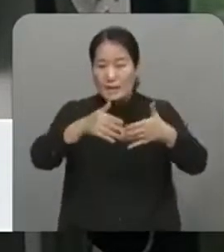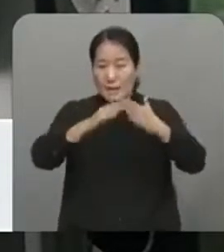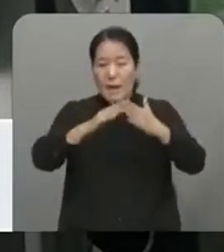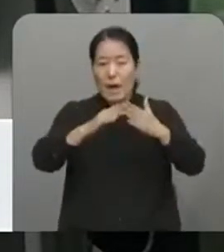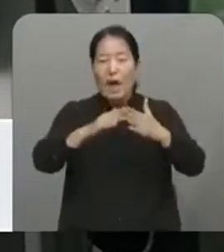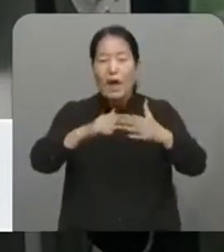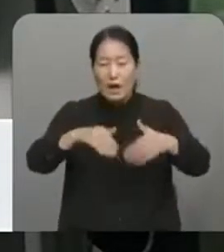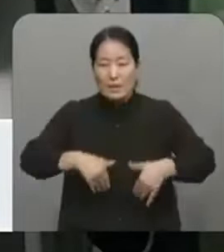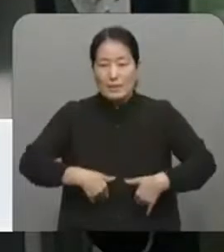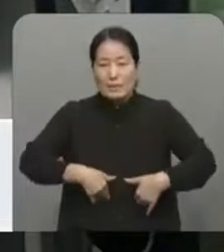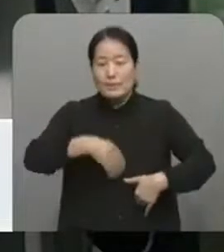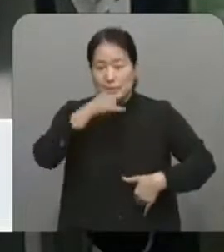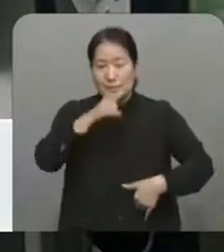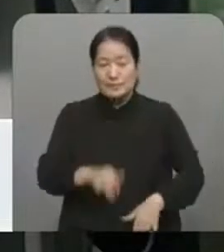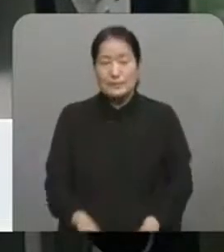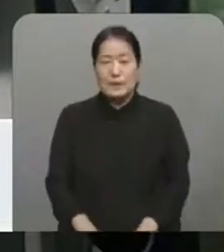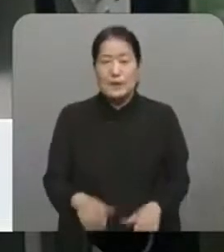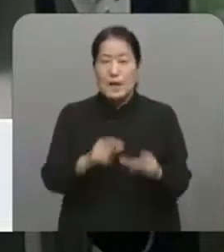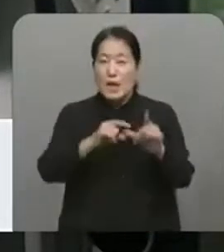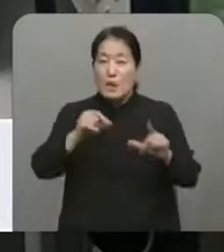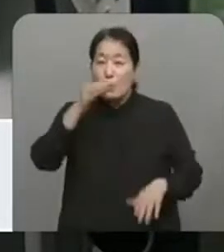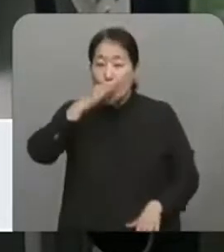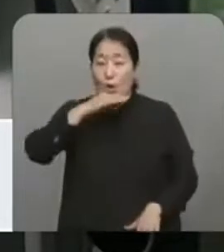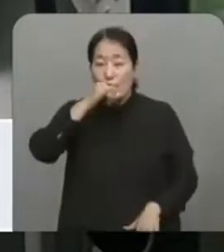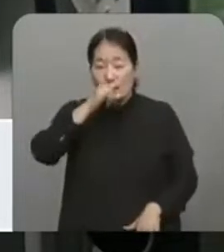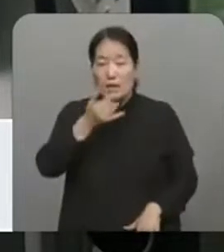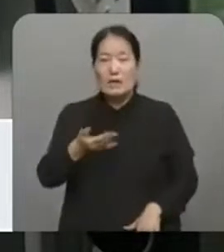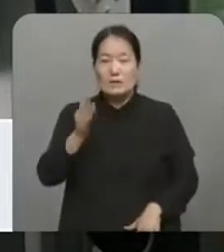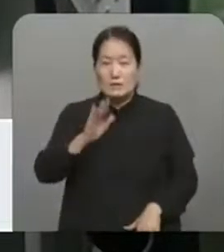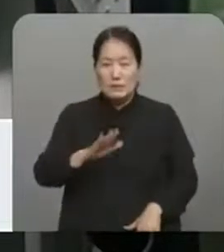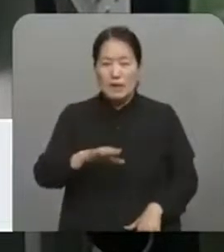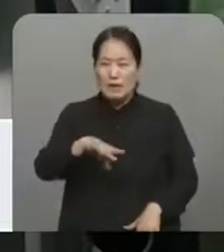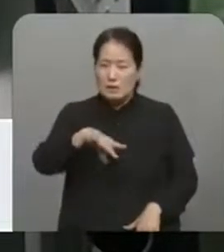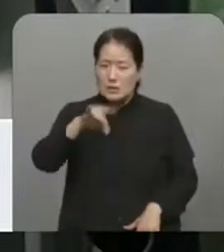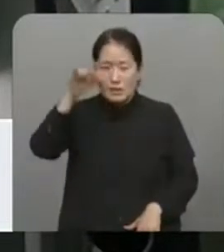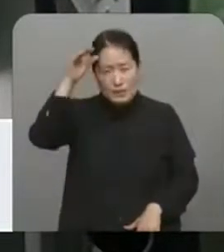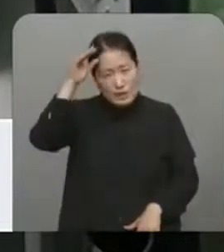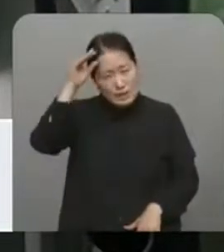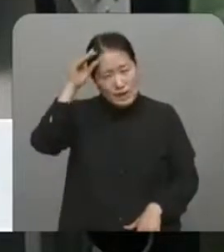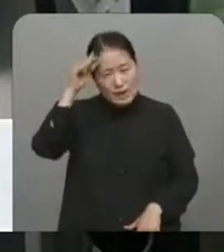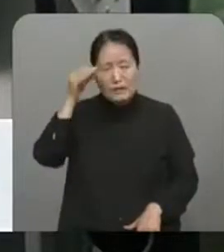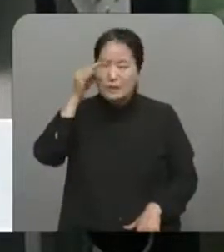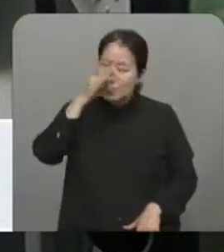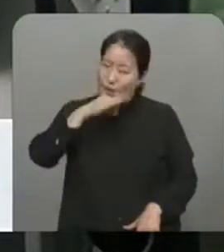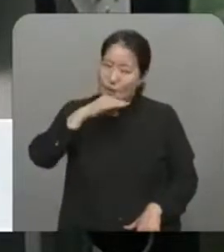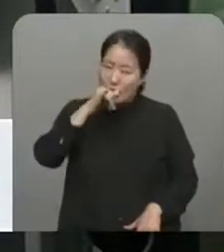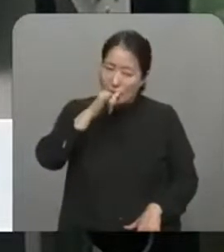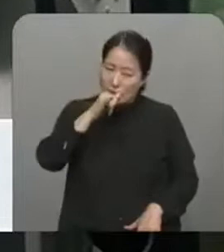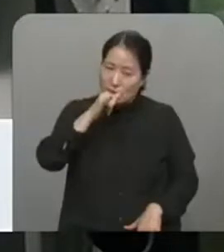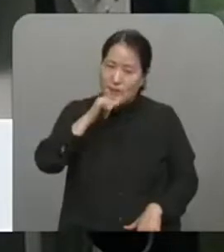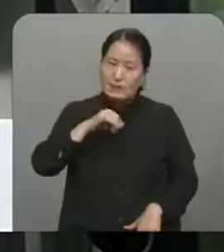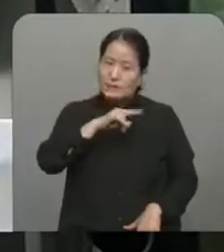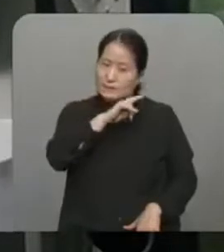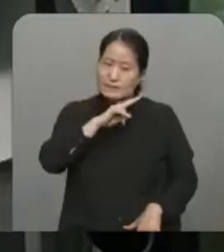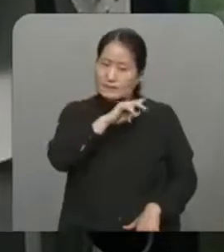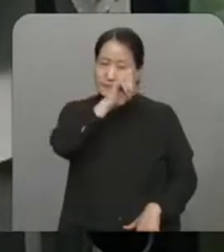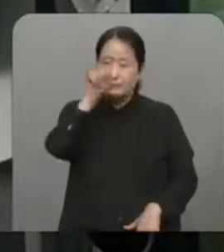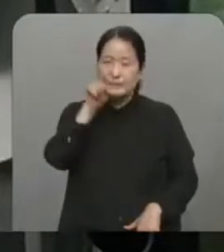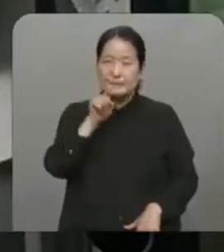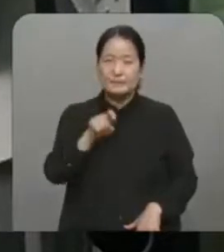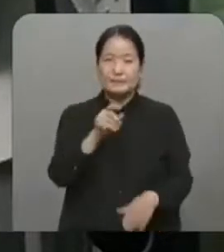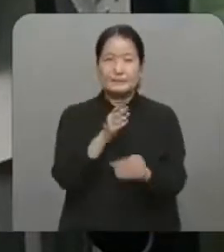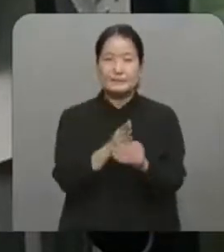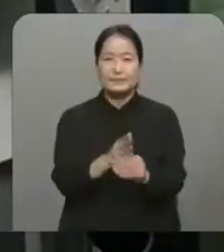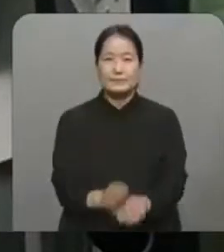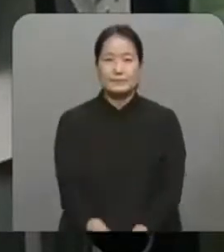다양한 장비가 도입되면서 일부 효과도 예상되지만 애초 기대한 결과를 충분히 얻어낼 수 있을지는 의문입니다.